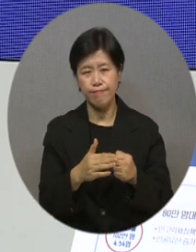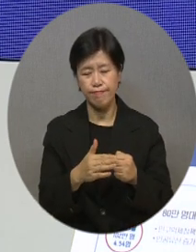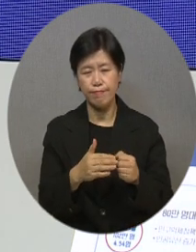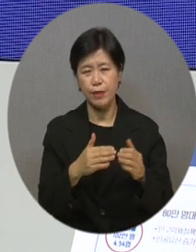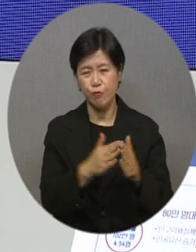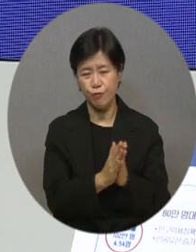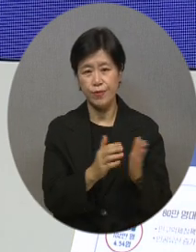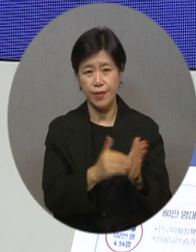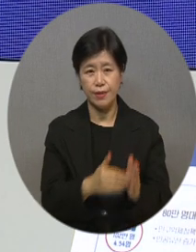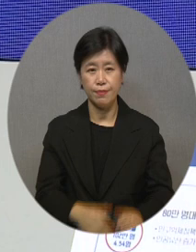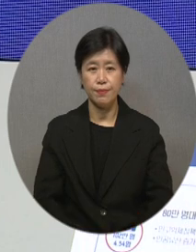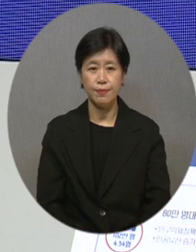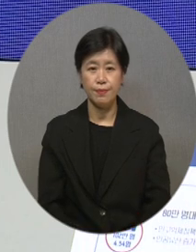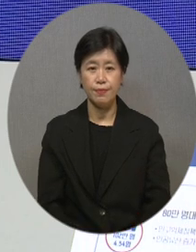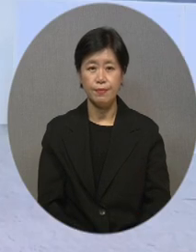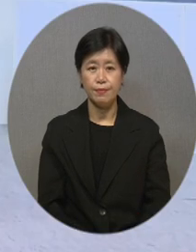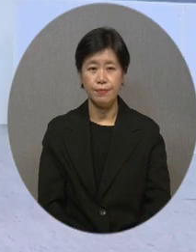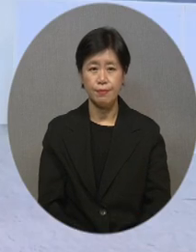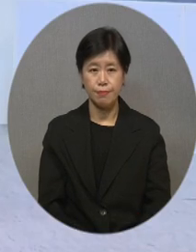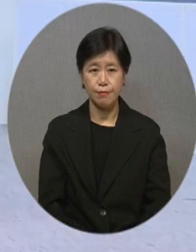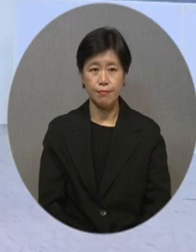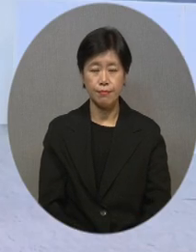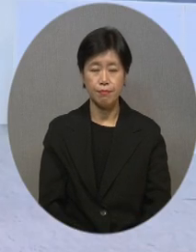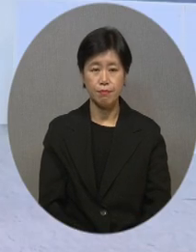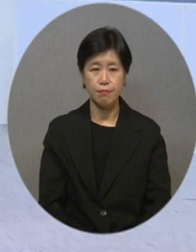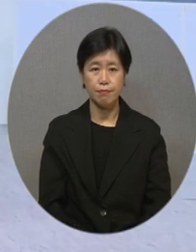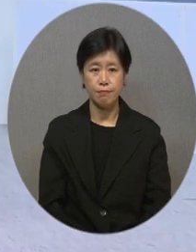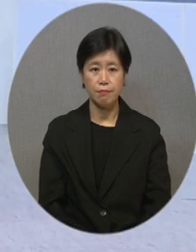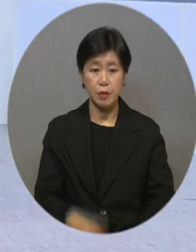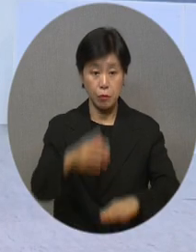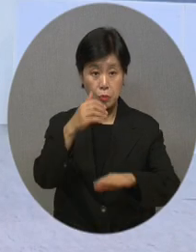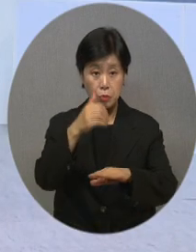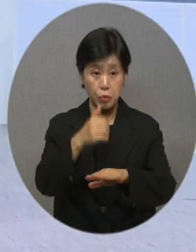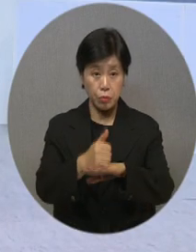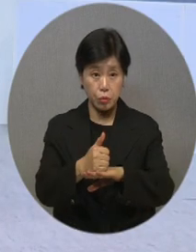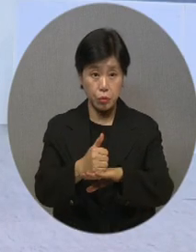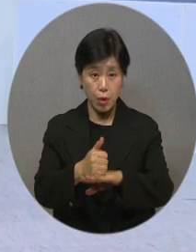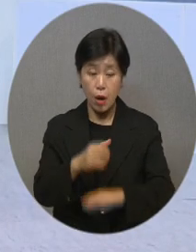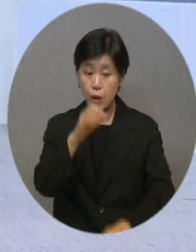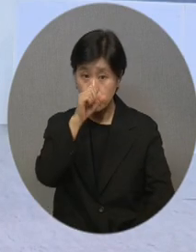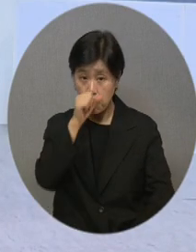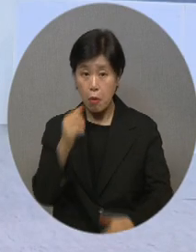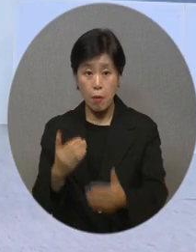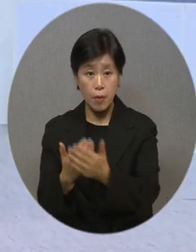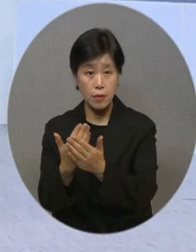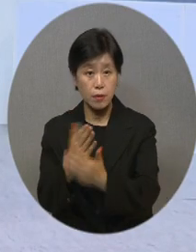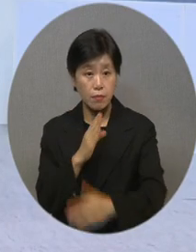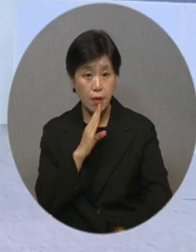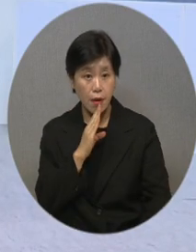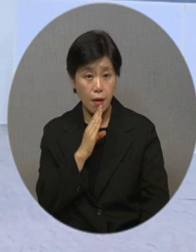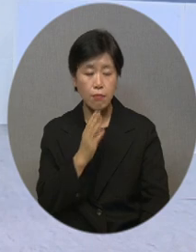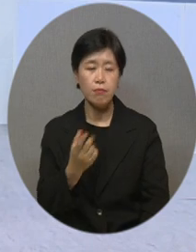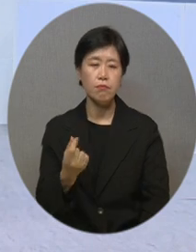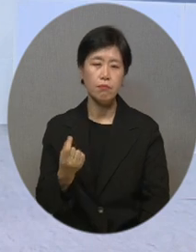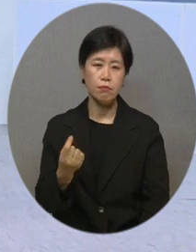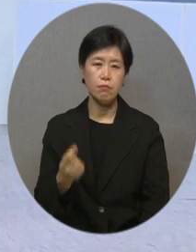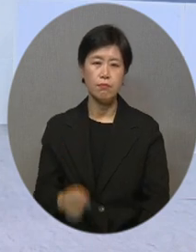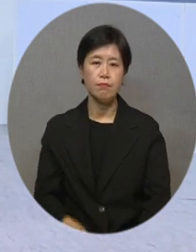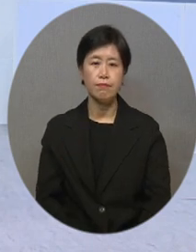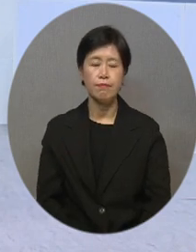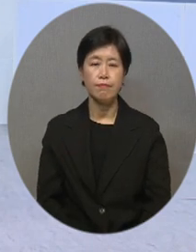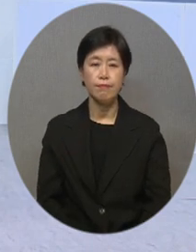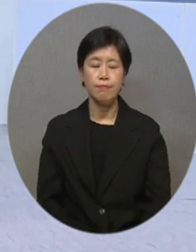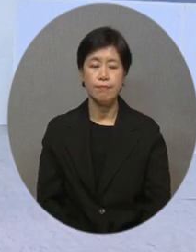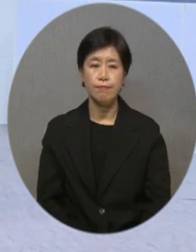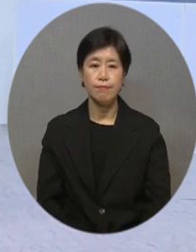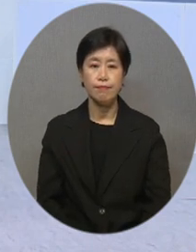되어 있는 것입니다. 전향적으로 발전이 된 거군요. 그렇습니다. 긴축적으로 했지만 일할 곳은 다 일을 돈을 다 넣어주게 돼 있는